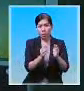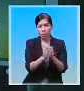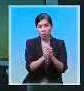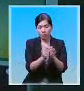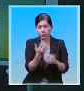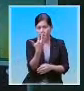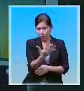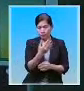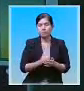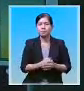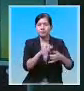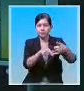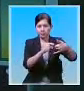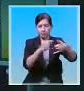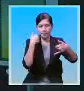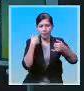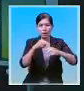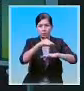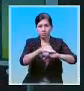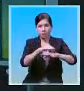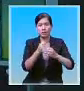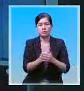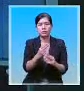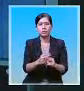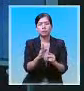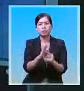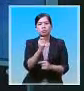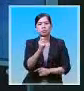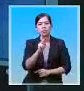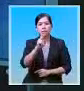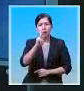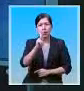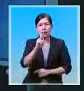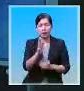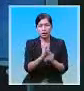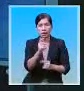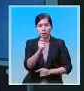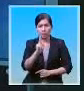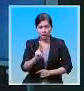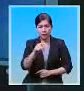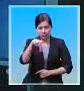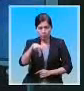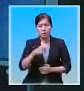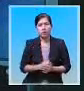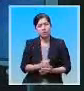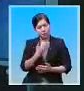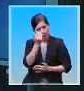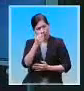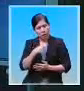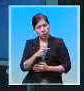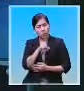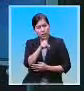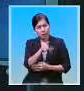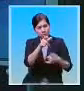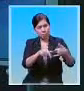กเลยที่มีคำสั่งแต่งตั้งเนี่ยคือคุณเอกพันธ์บรรลือฤทธิ์เพราะฉะนั้นเนี่ยเราอ่ะควรจะต้องไปสอบถาม